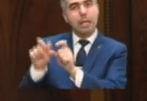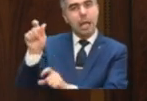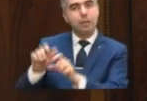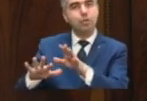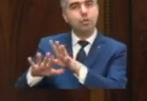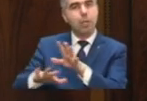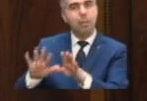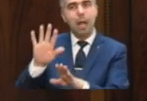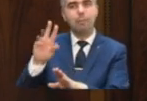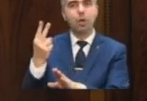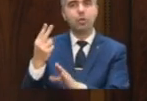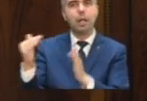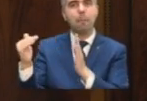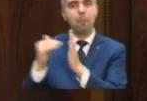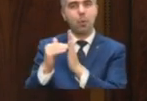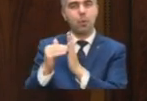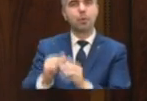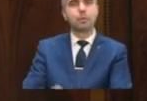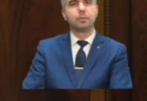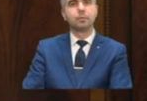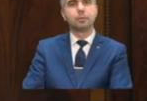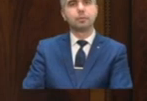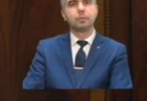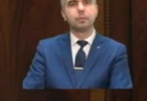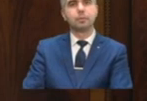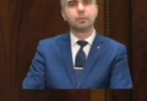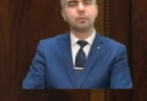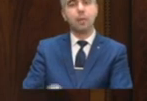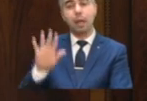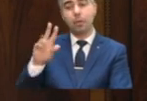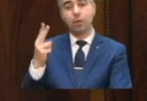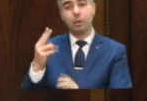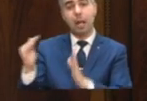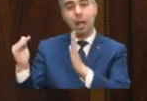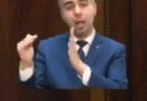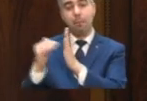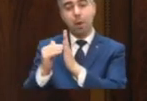الاجتماعيه ديال 25 درهم 25 الف درهم، ولكن من 25 الف درهم